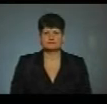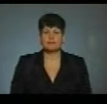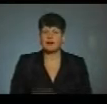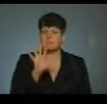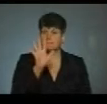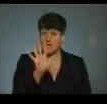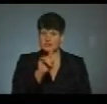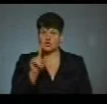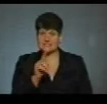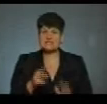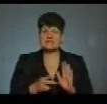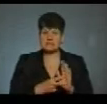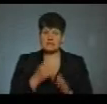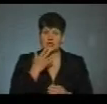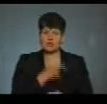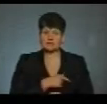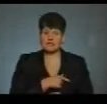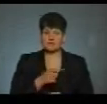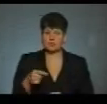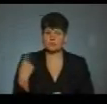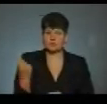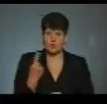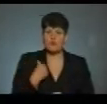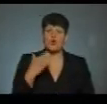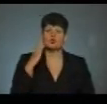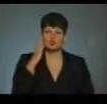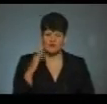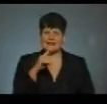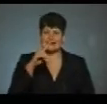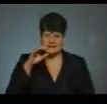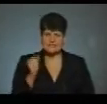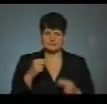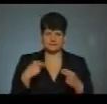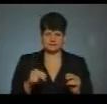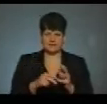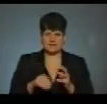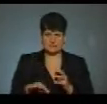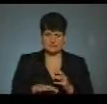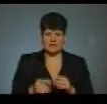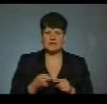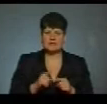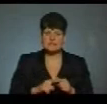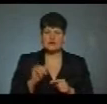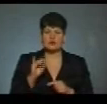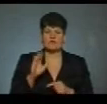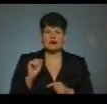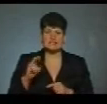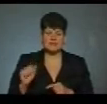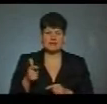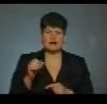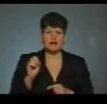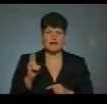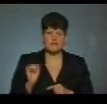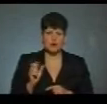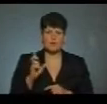П'ятеро із семи народних депутатів від Тернопільщини проголосували за ринок землі. Це Ігор Васильєв, Володимир Гевко, Андрій Богданець та